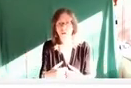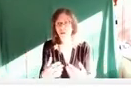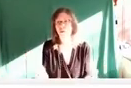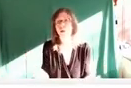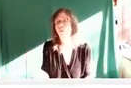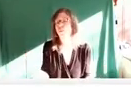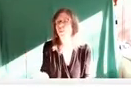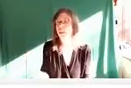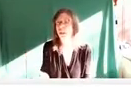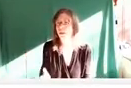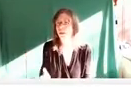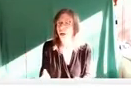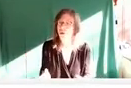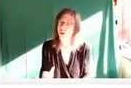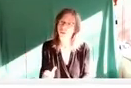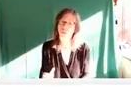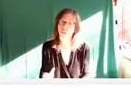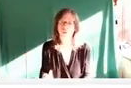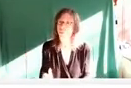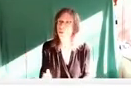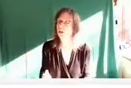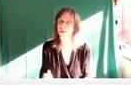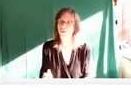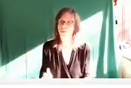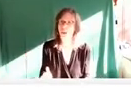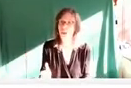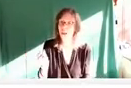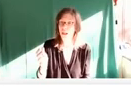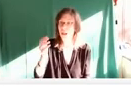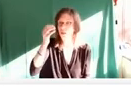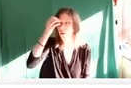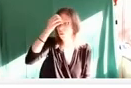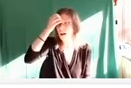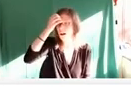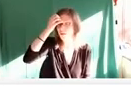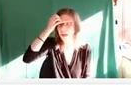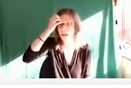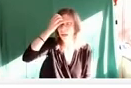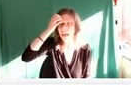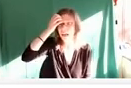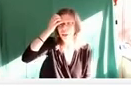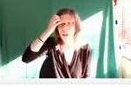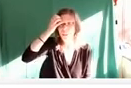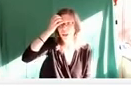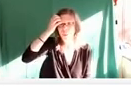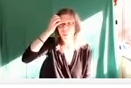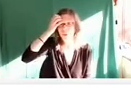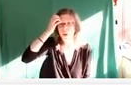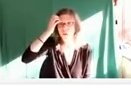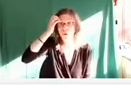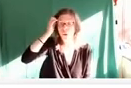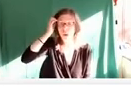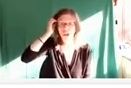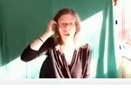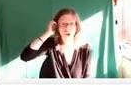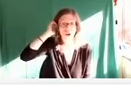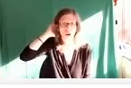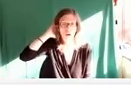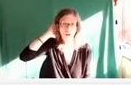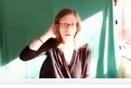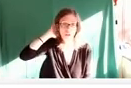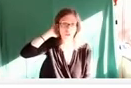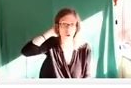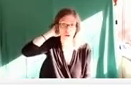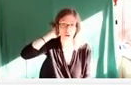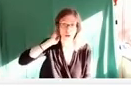votre site web public, là. Donc, il faut, oui, en effet, il faut faire très attention. Puis, en fait, étonnamment, nous, on s'est rendu compte que les